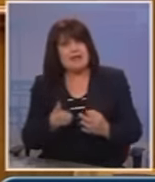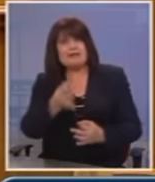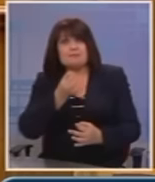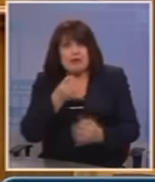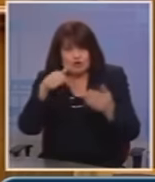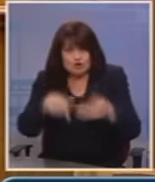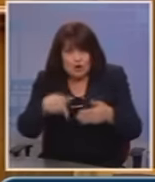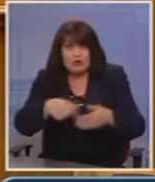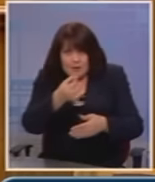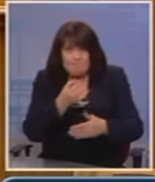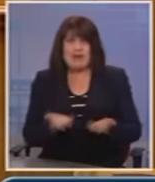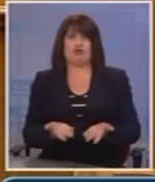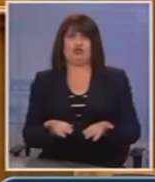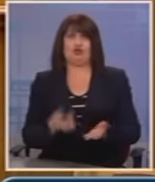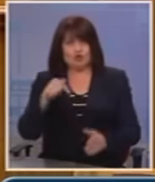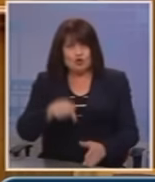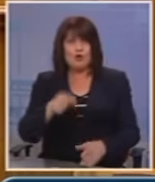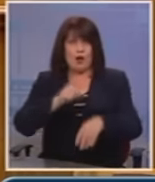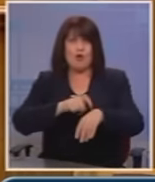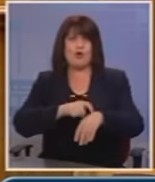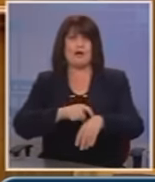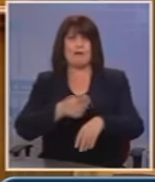πείτε το τώρα. Τώρα είναι η ώρα.